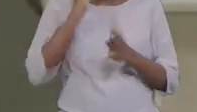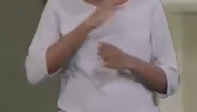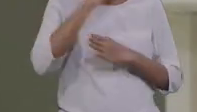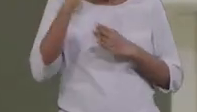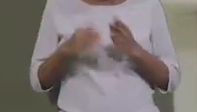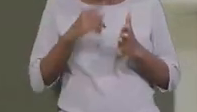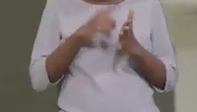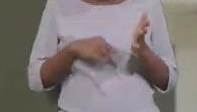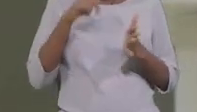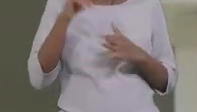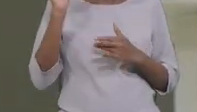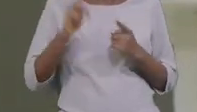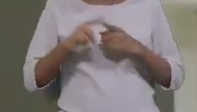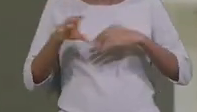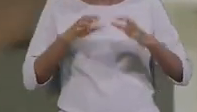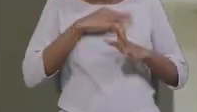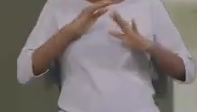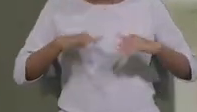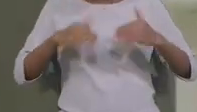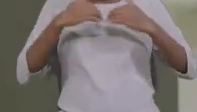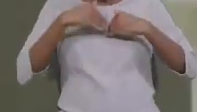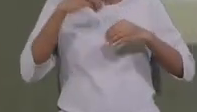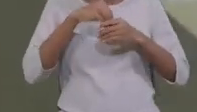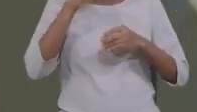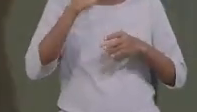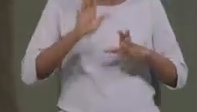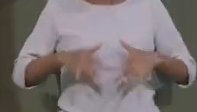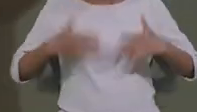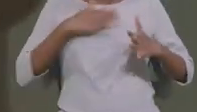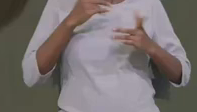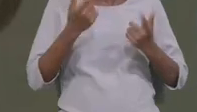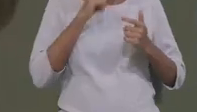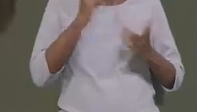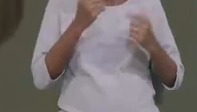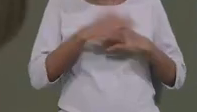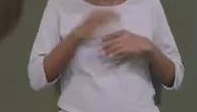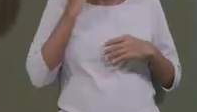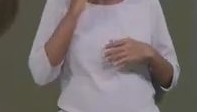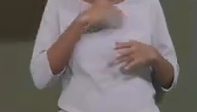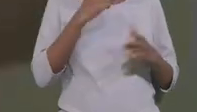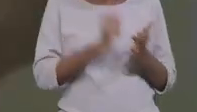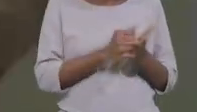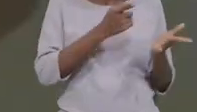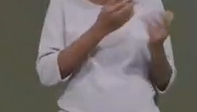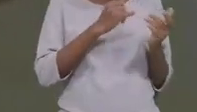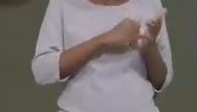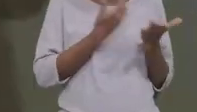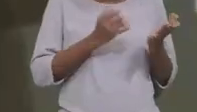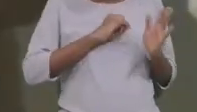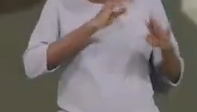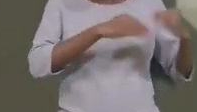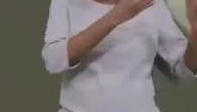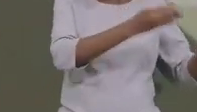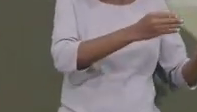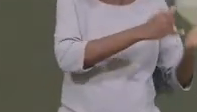que cela va compléter à ce qu'il faut faire et avoir dans votre vie. Et vous ne revenez pas à la maison pour dire, ah, tu le veux, ah,